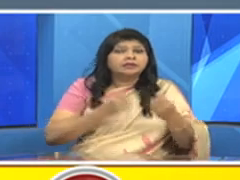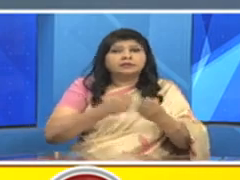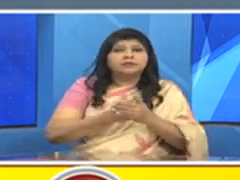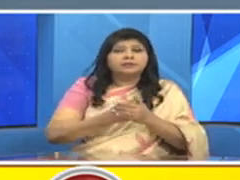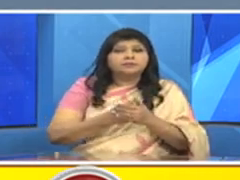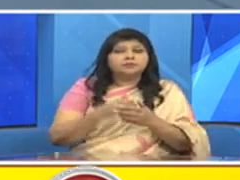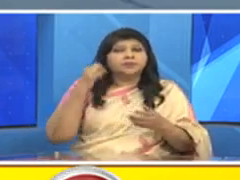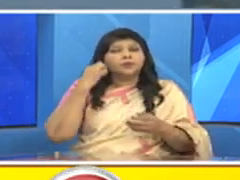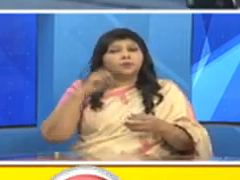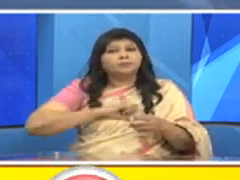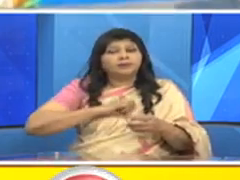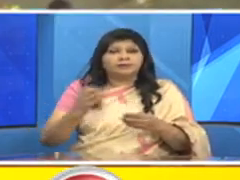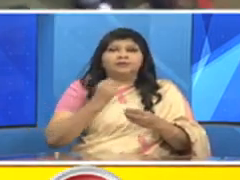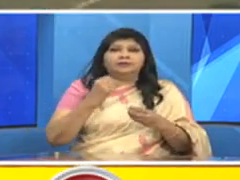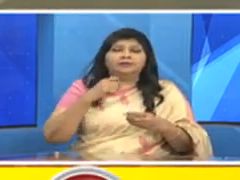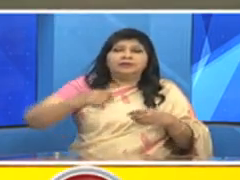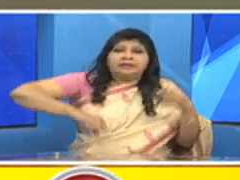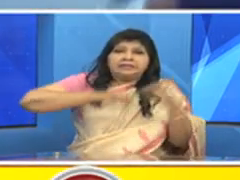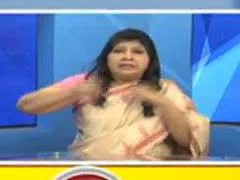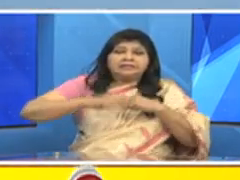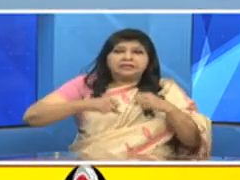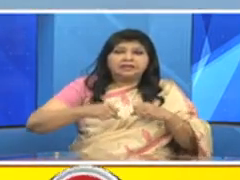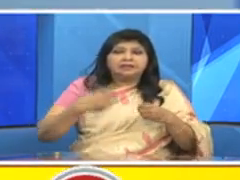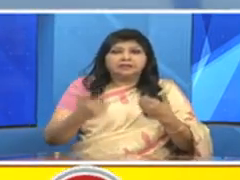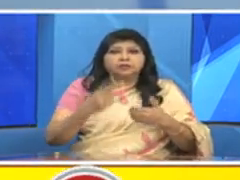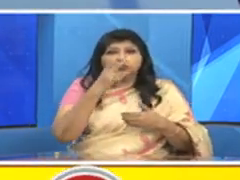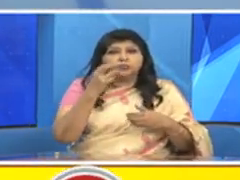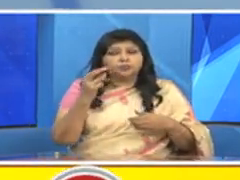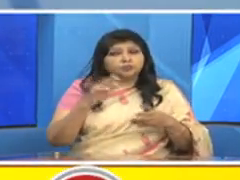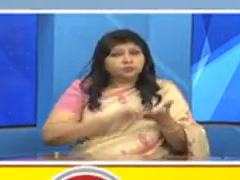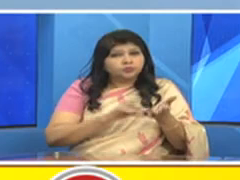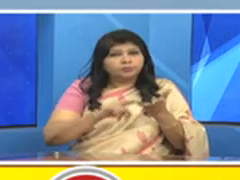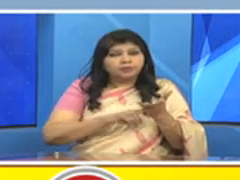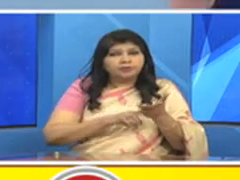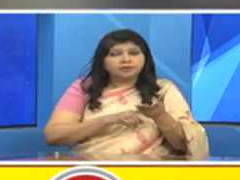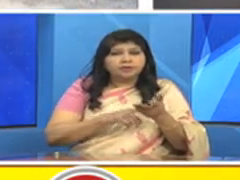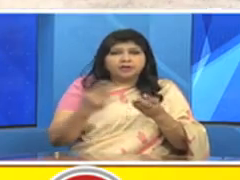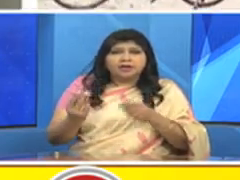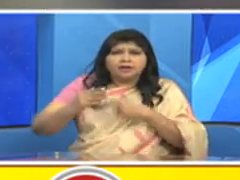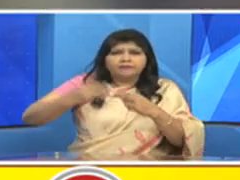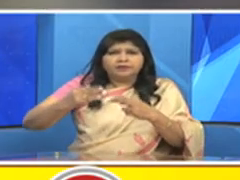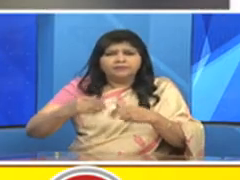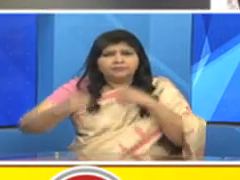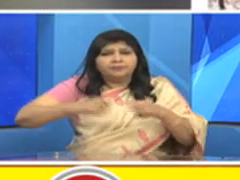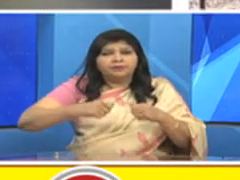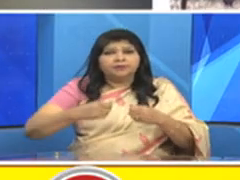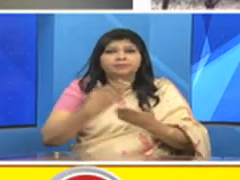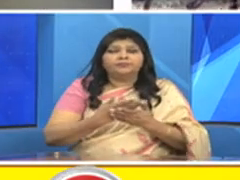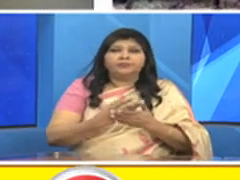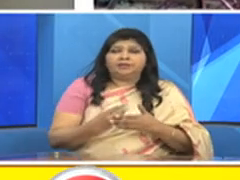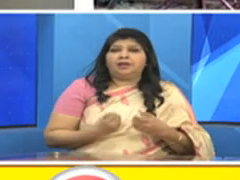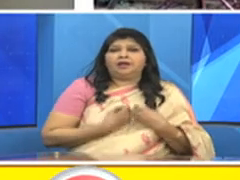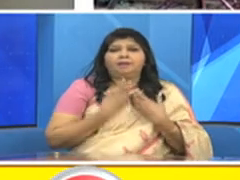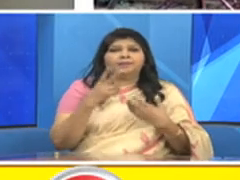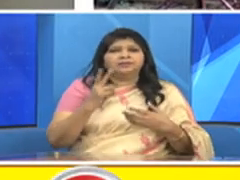है, वो भी साइकिलिंग स्पर्धा के 200 मीटर के स्प्रिंट इवेंट में। और मेरे लिए तो दोहरी खुशी